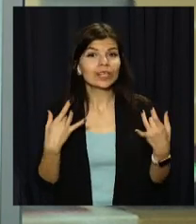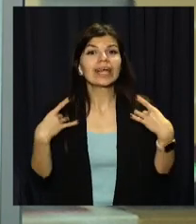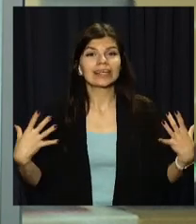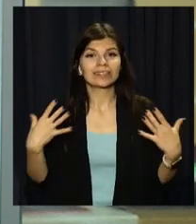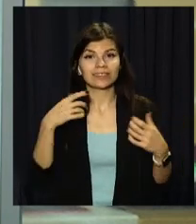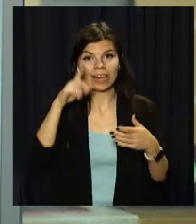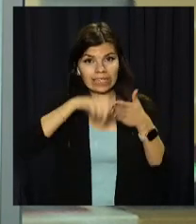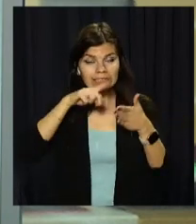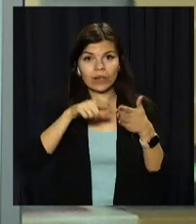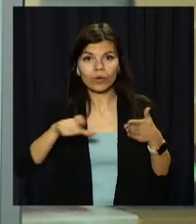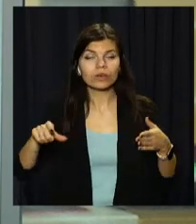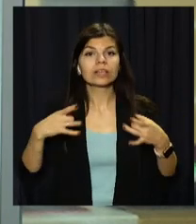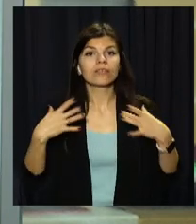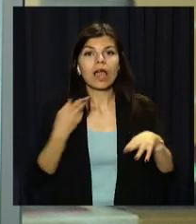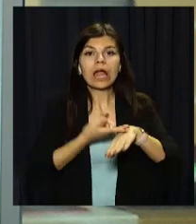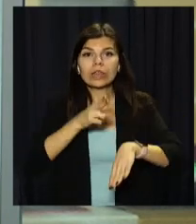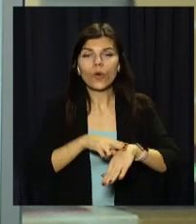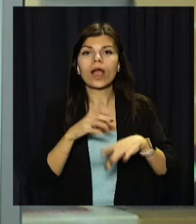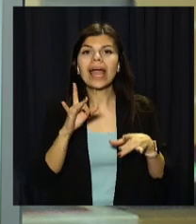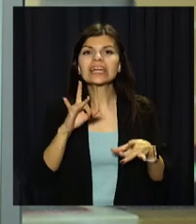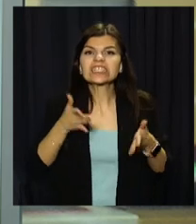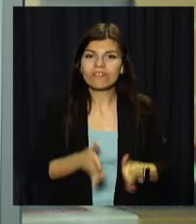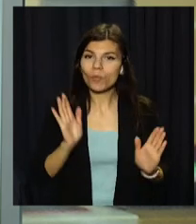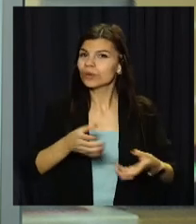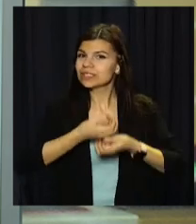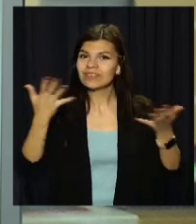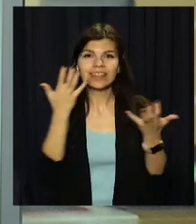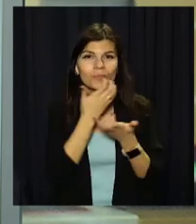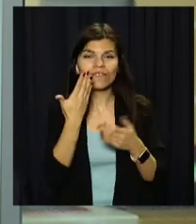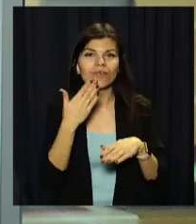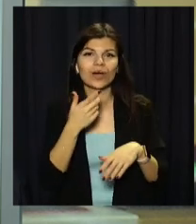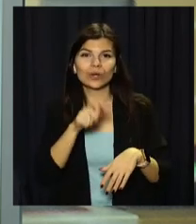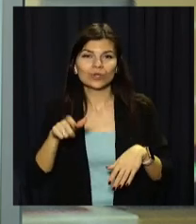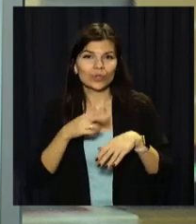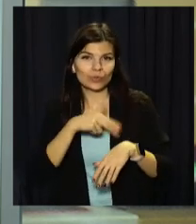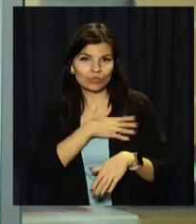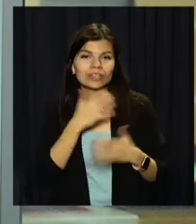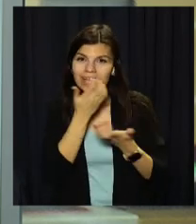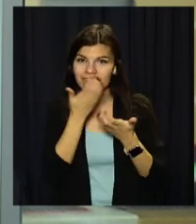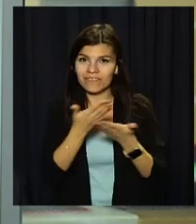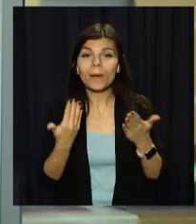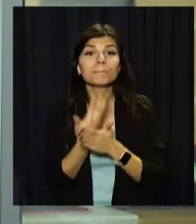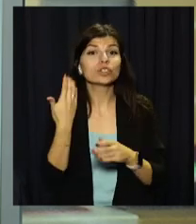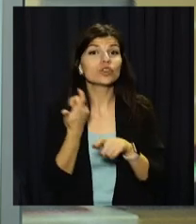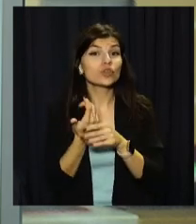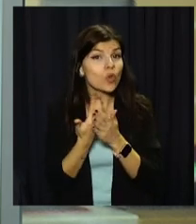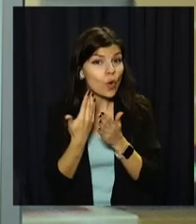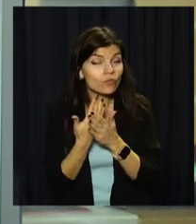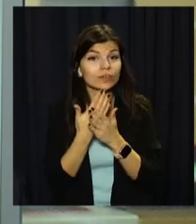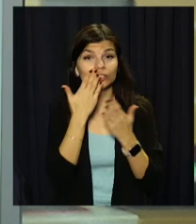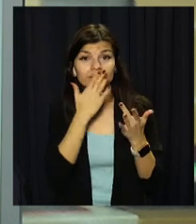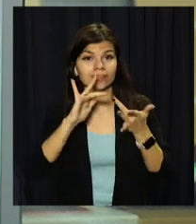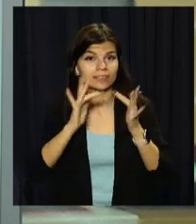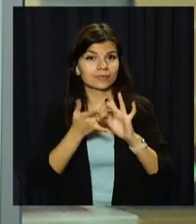християни західного обряду святкують католицьке Різдво. Нехай світло і тепло людської душі зігріває вас. Більше новин читайте на нашому